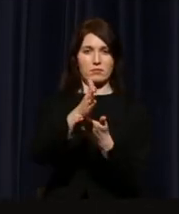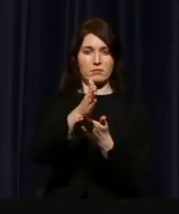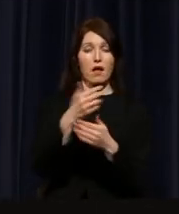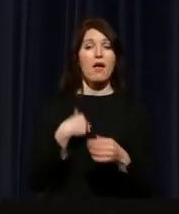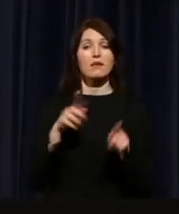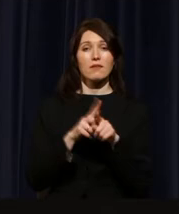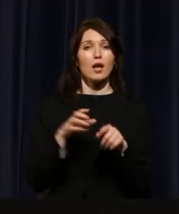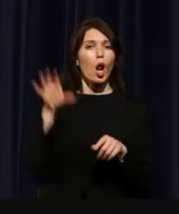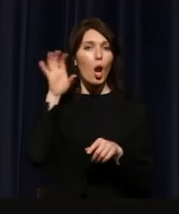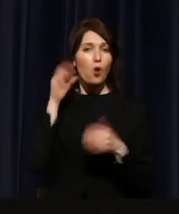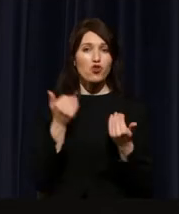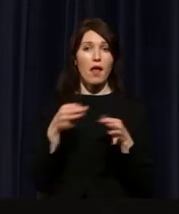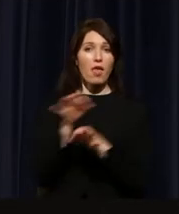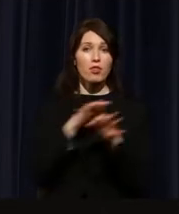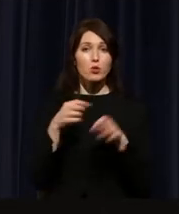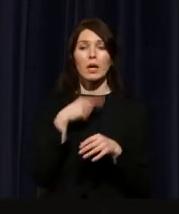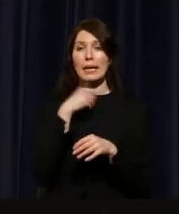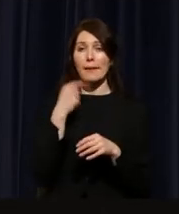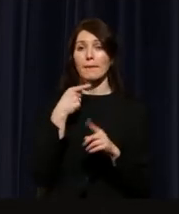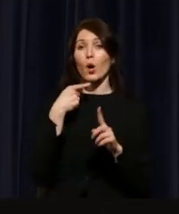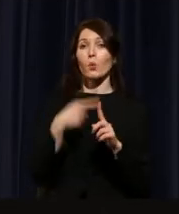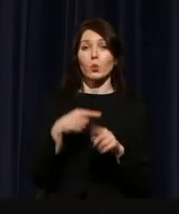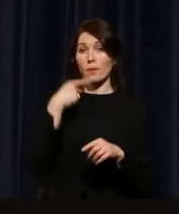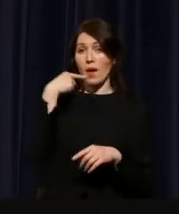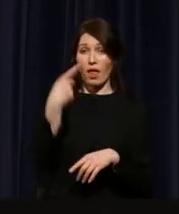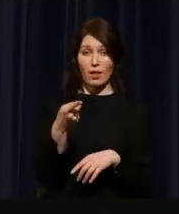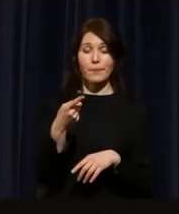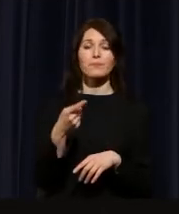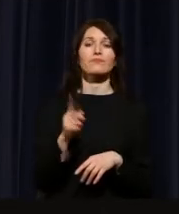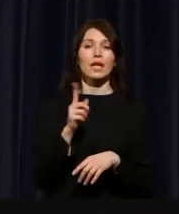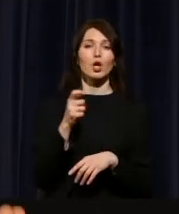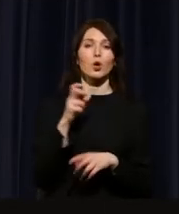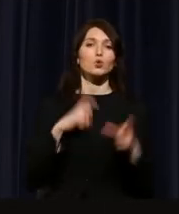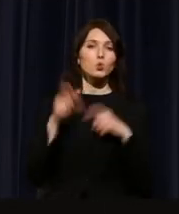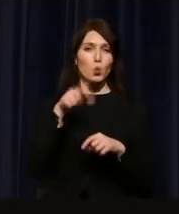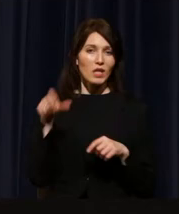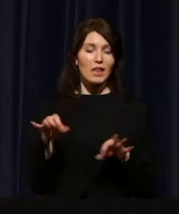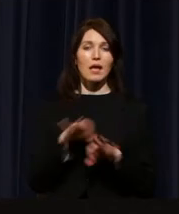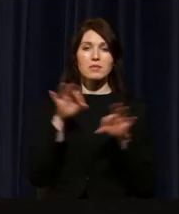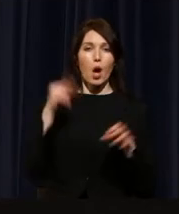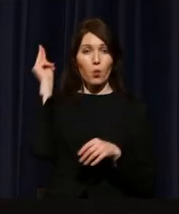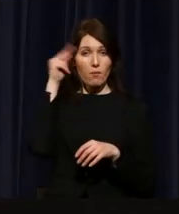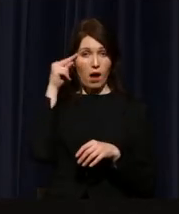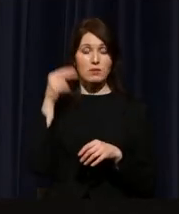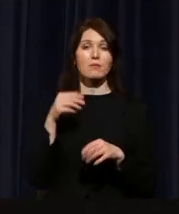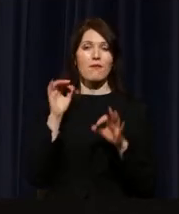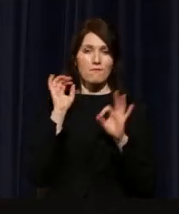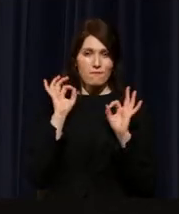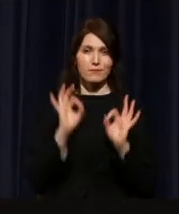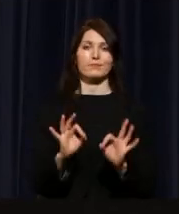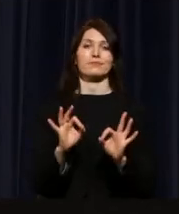ko es jau arī klausies šajā diskusijā, gribēju pieminēt, ir, kad studentiem uzsākot studijas, nu,